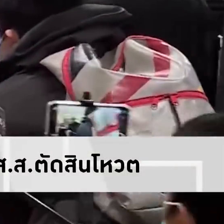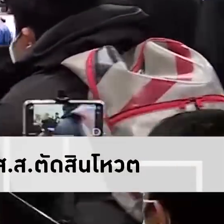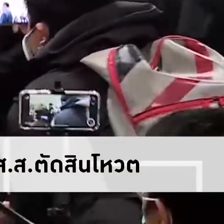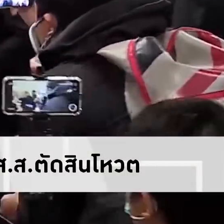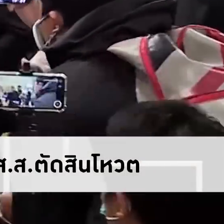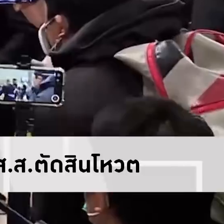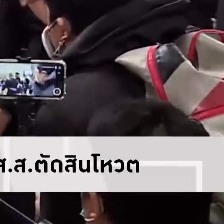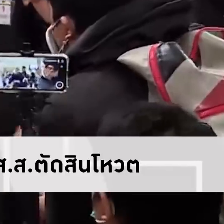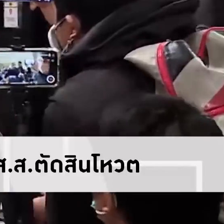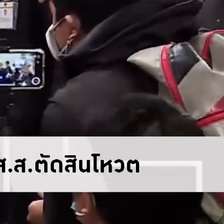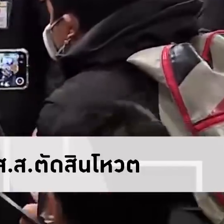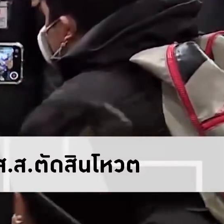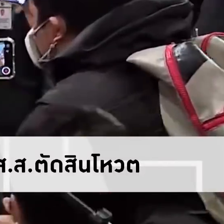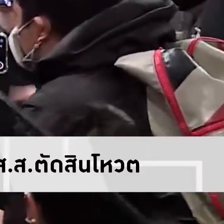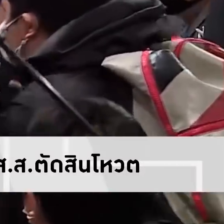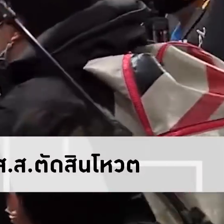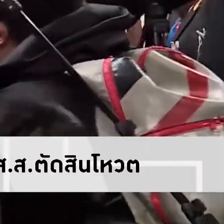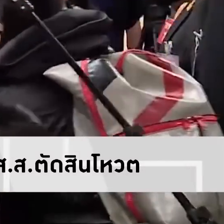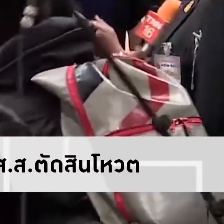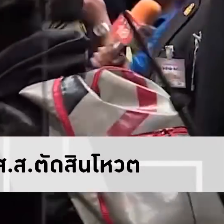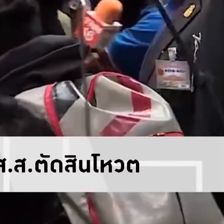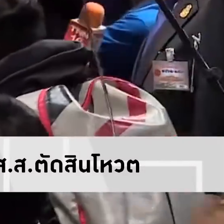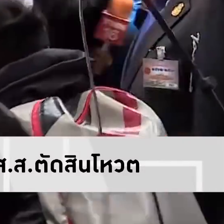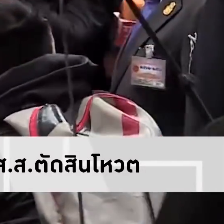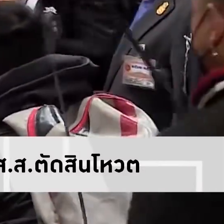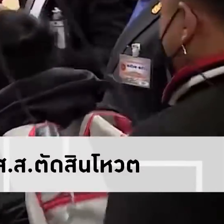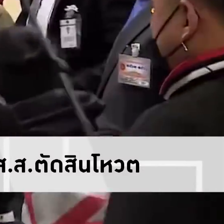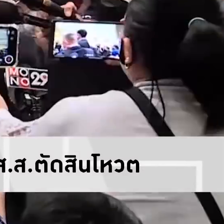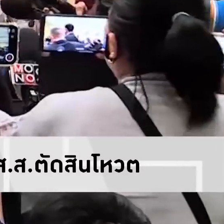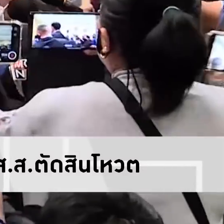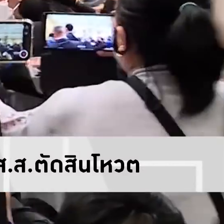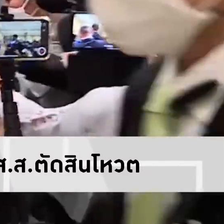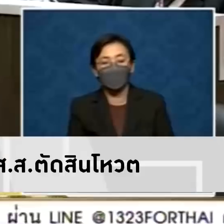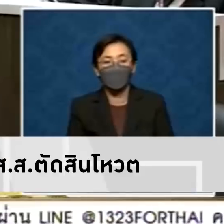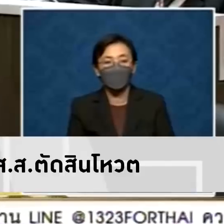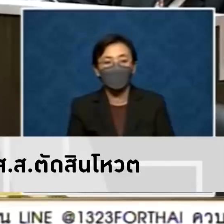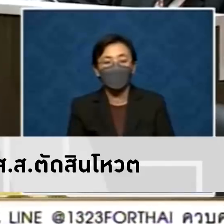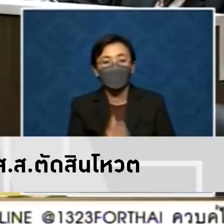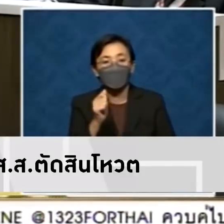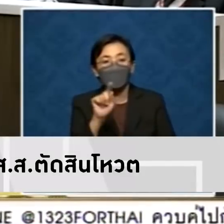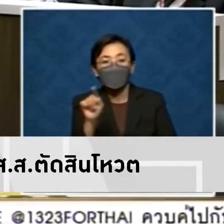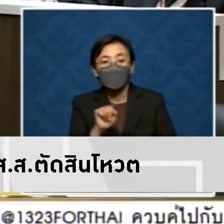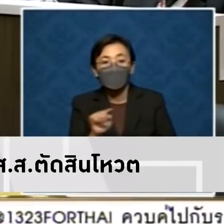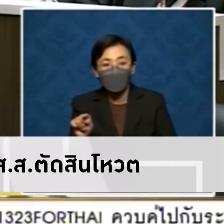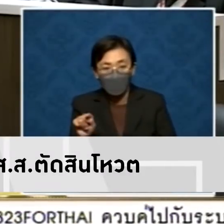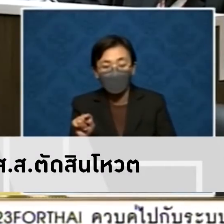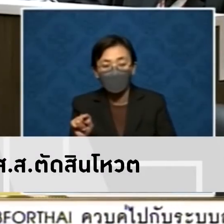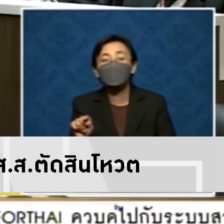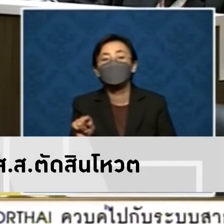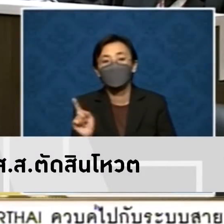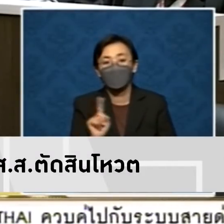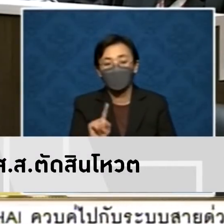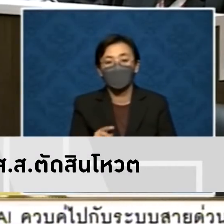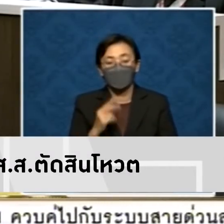กันเนี้ยออกมาบอกว่าคนตายจะโควิชเนี่ยฮะคือคุณจิราพรออกมาประเด็นนี้นะวันยังพ่อออกมายาวถึงเรื่องการจัดซื้อวัคซีน